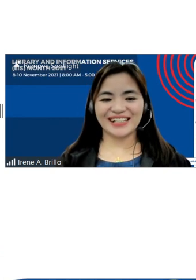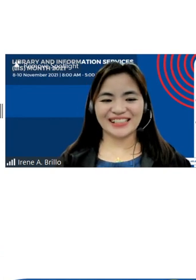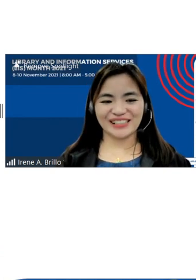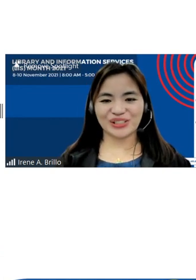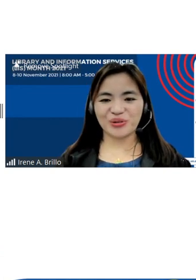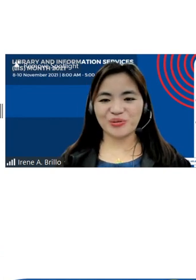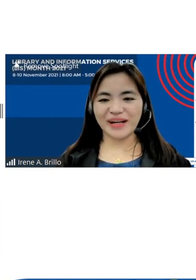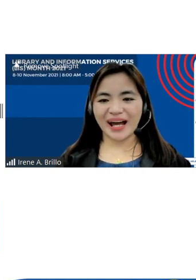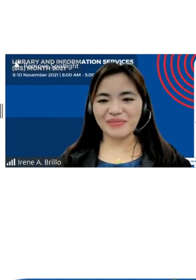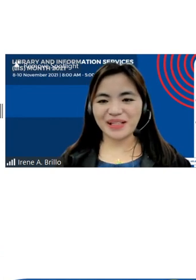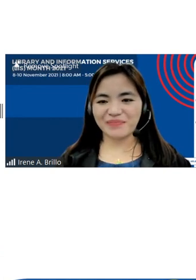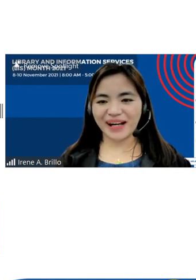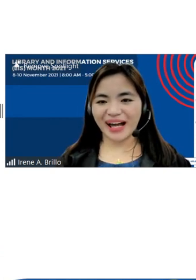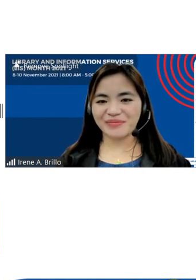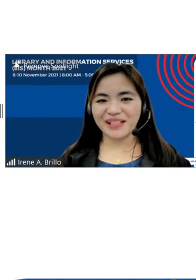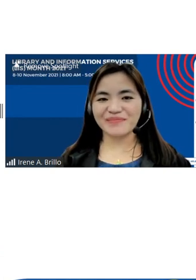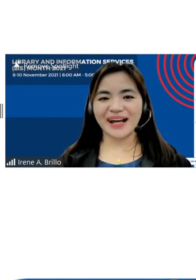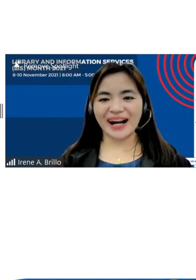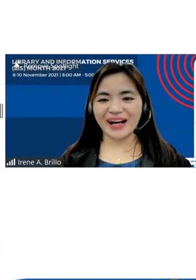Ayan. So